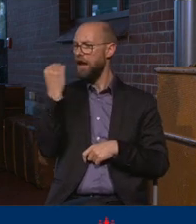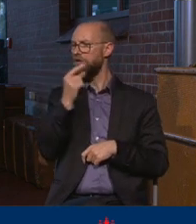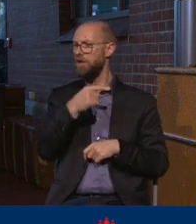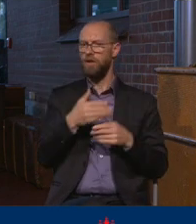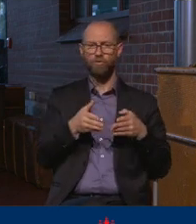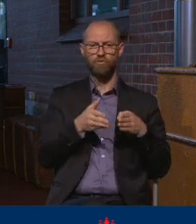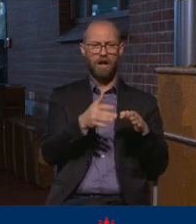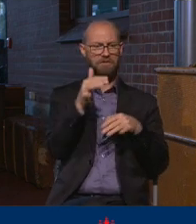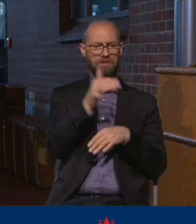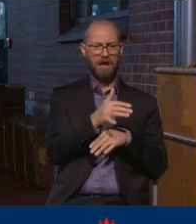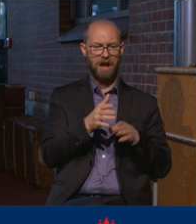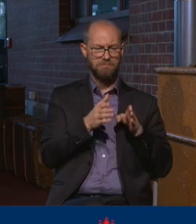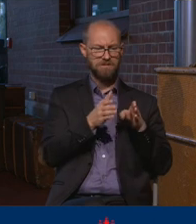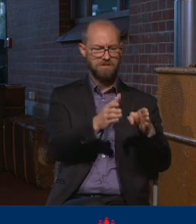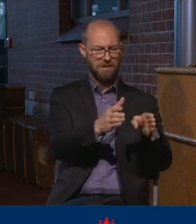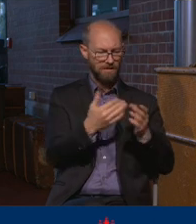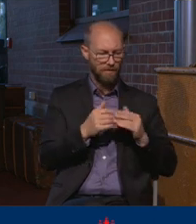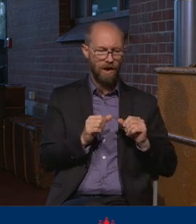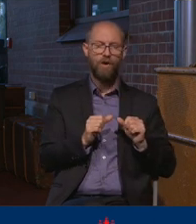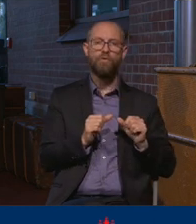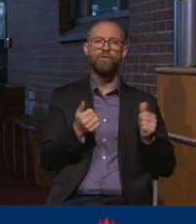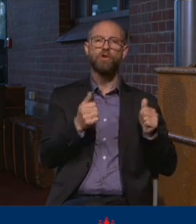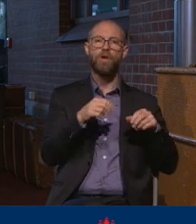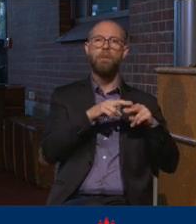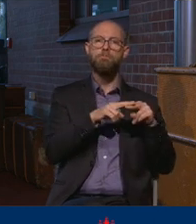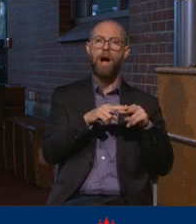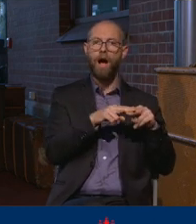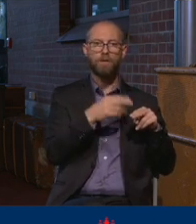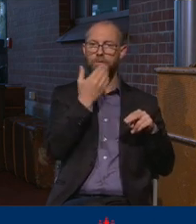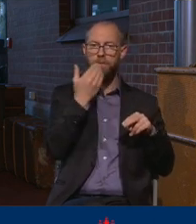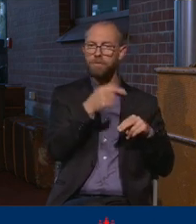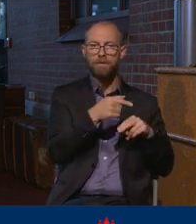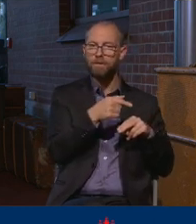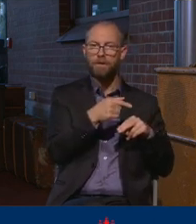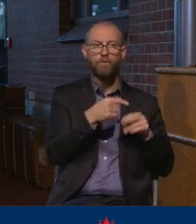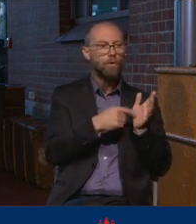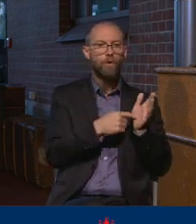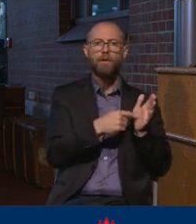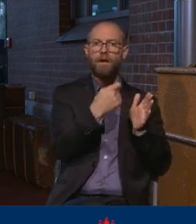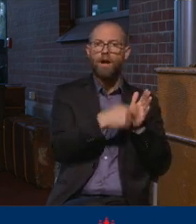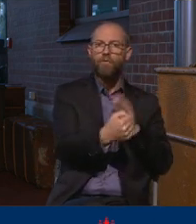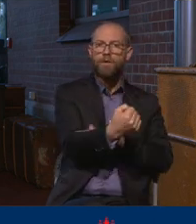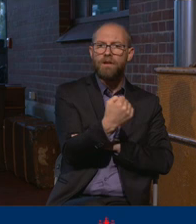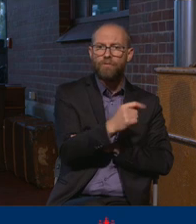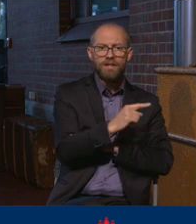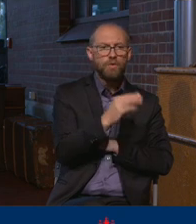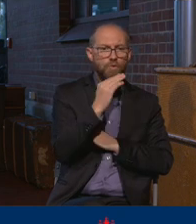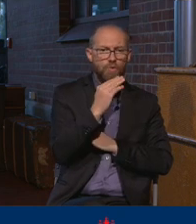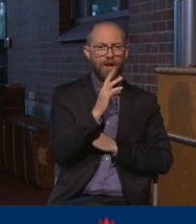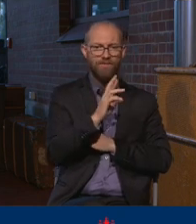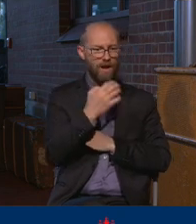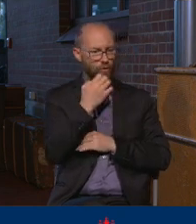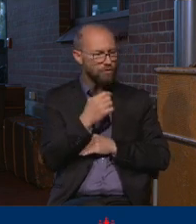straße gibt ist dort kein frischemarkt sondern erst deswegen nicht da weil die kaufkraft nicht ausreicht um einen frischemarkt zu